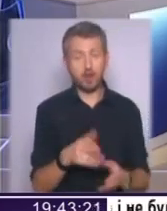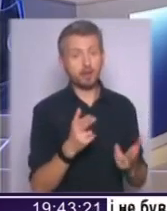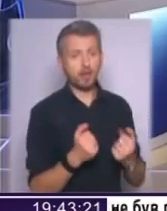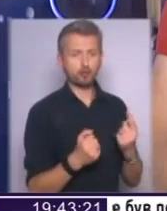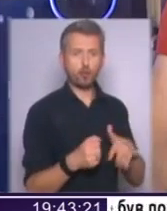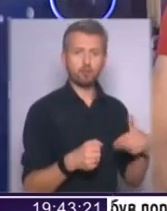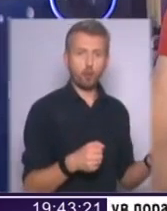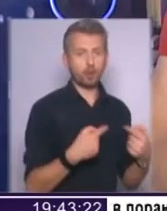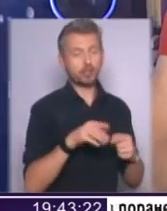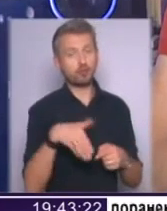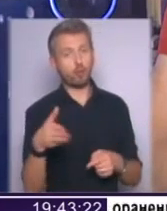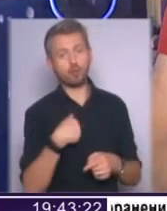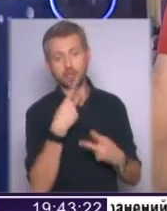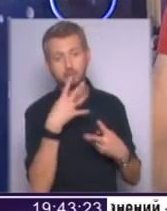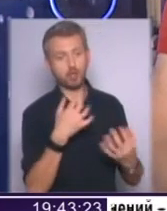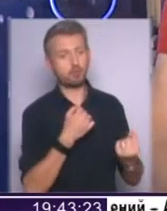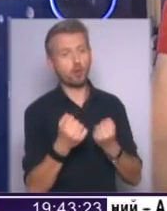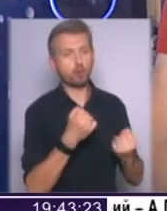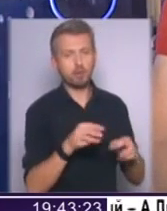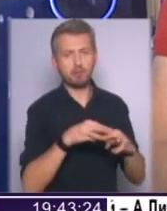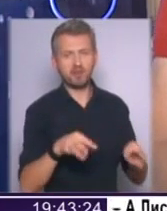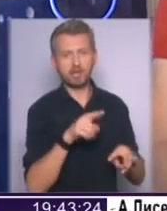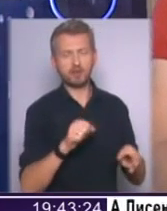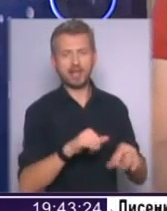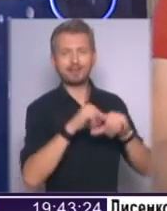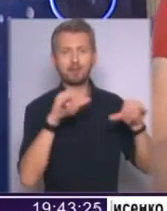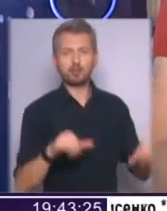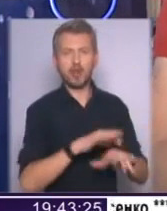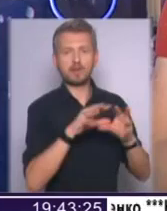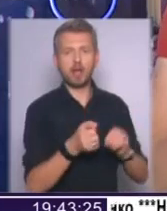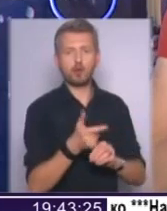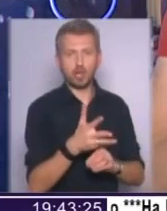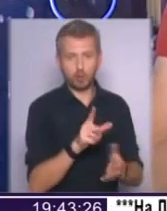казав, з іншого боку, на жаль, ми не бачимо боротьби міністерства за збільшення загальної кількості